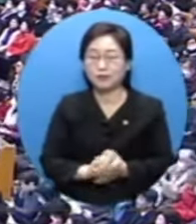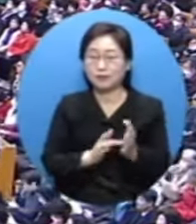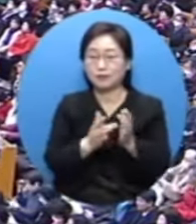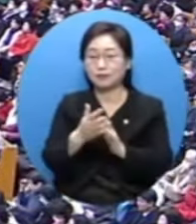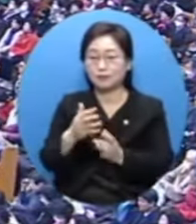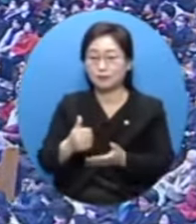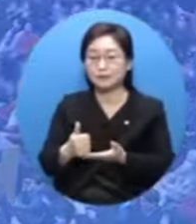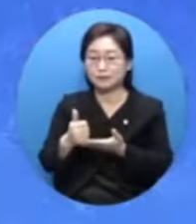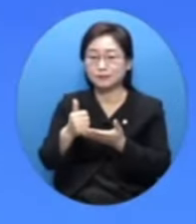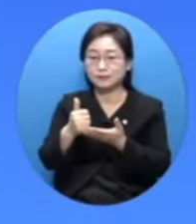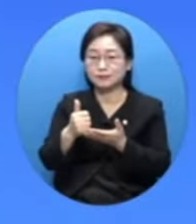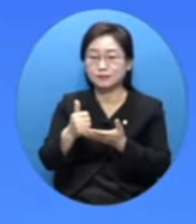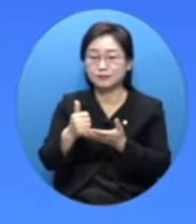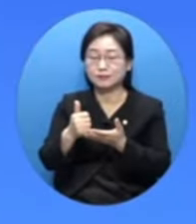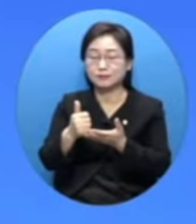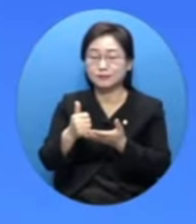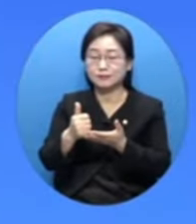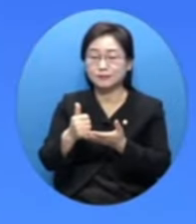예수님께서